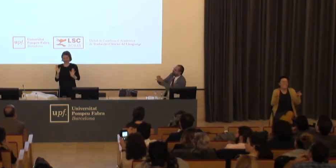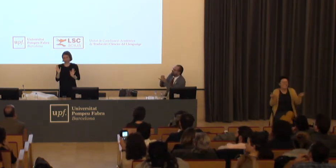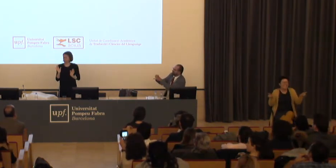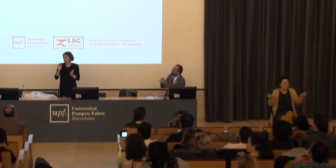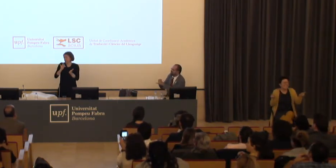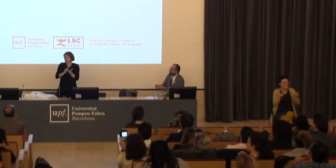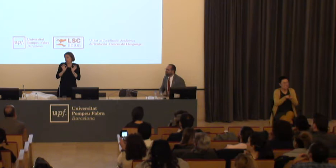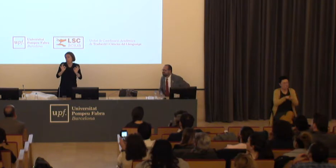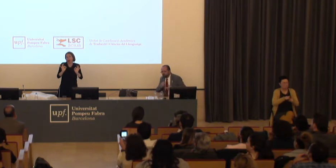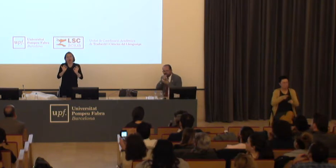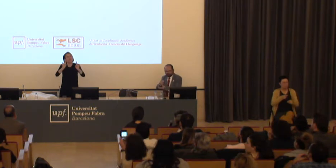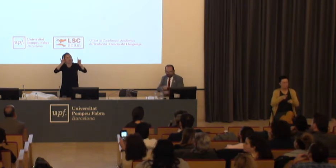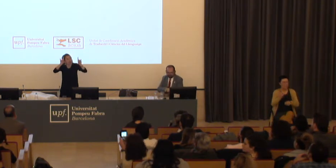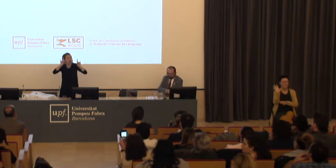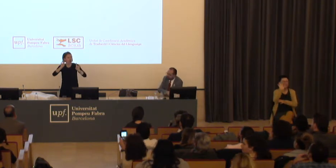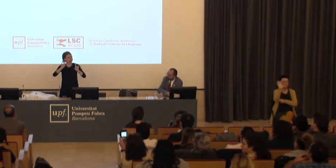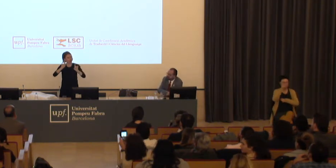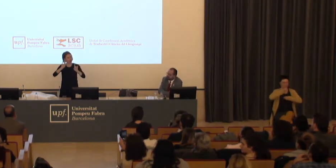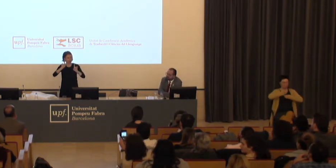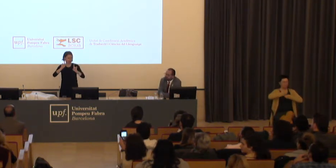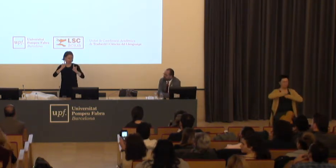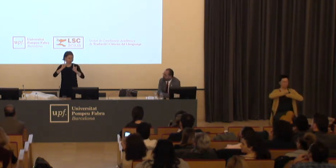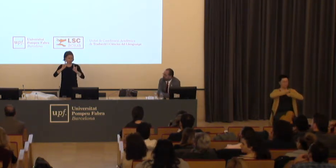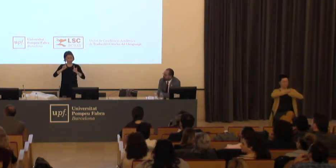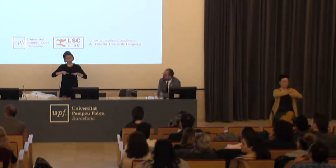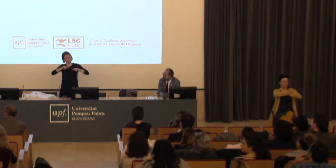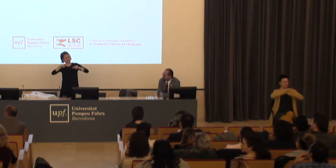els Oscars del cine, igual, però